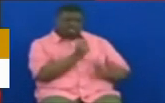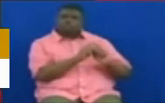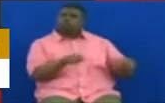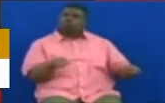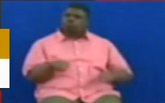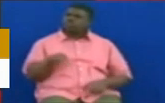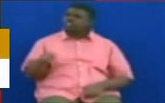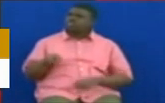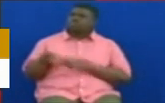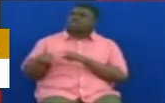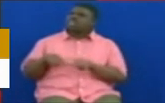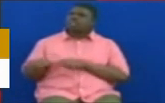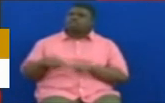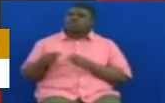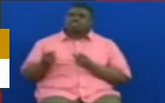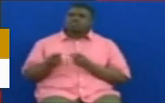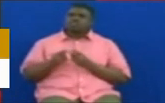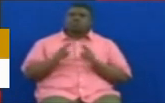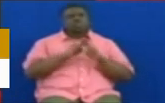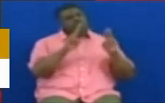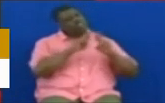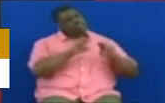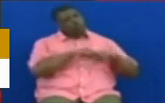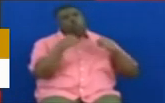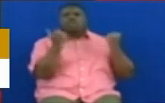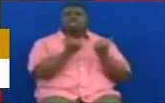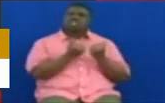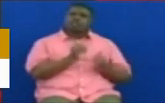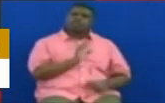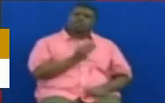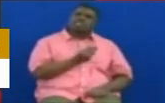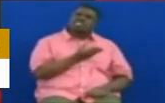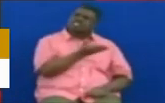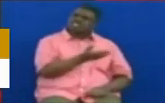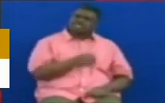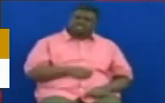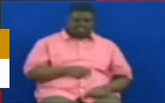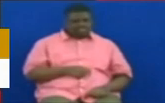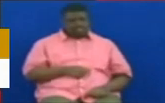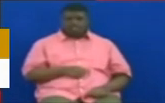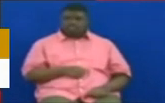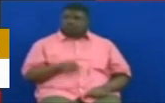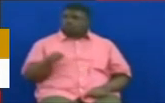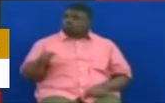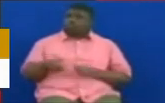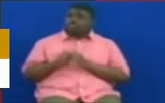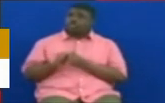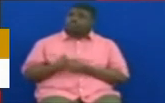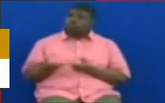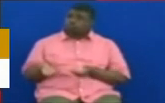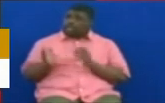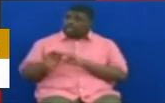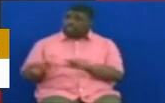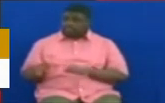na hizi mikataba tunayoingia kwenye international organizations kwenye madini, na imeshaleta huku sintofahamu, na tumeenda